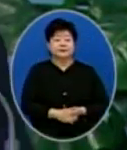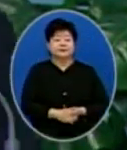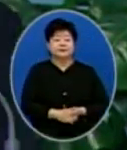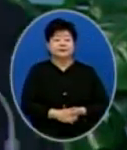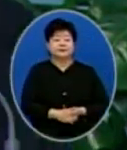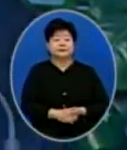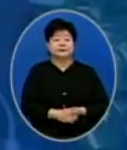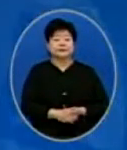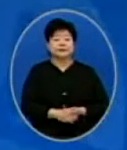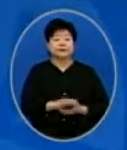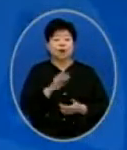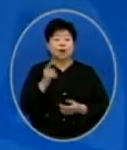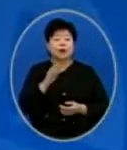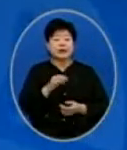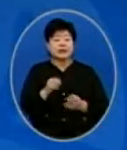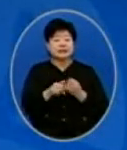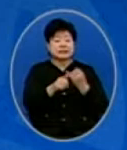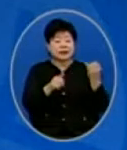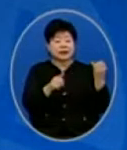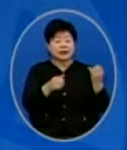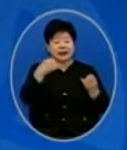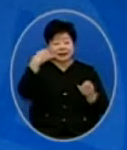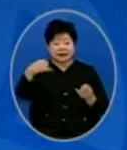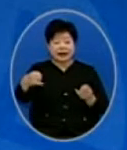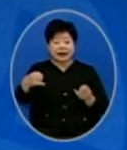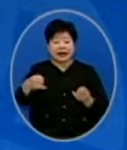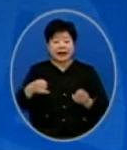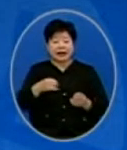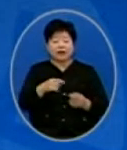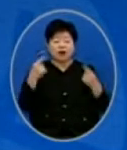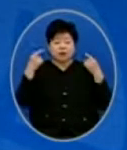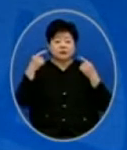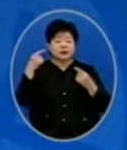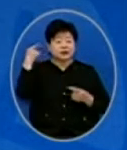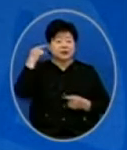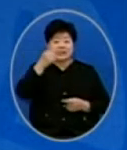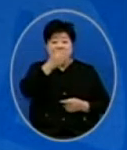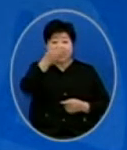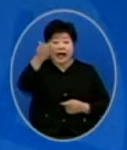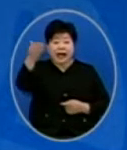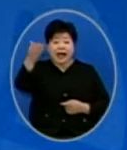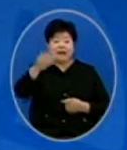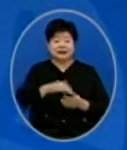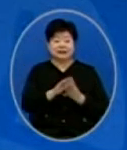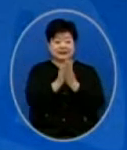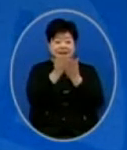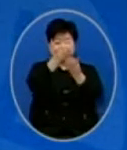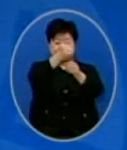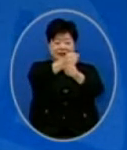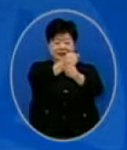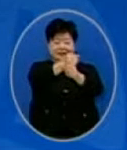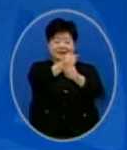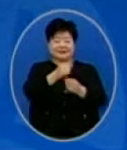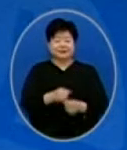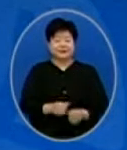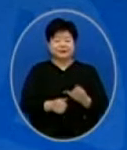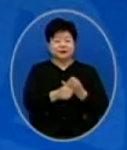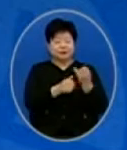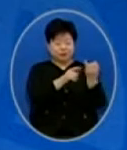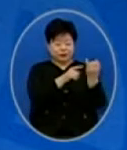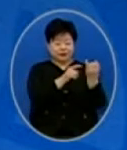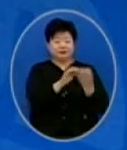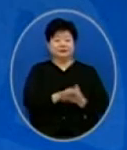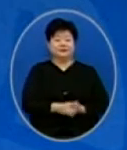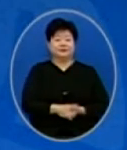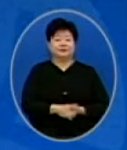리앤메코의 사모님이 따라 내 음성이 들리니라고 하는 책을 내쳤습니다 이분은 그